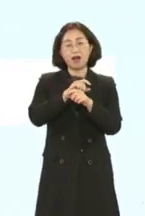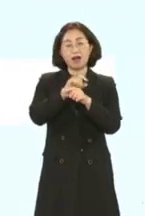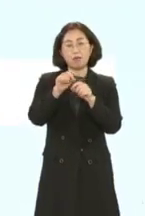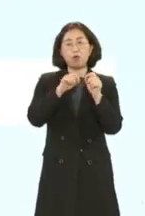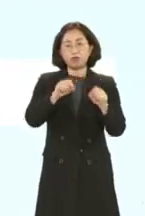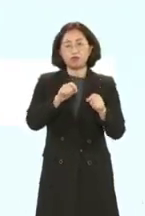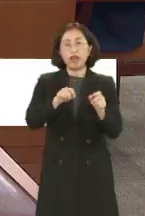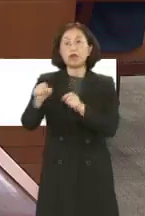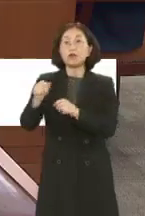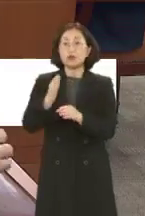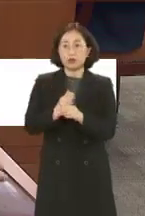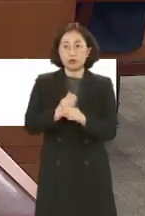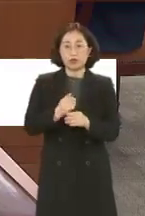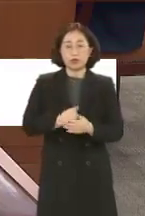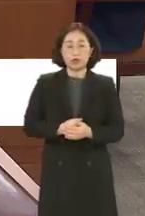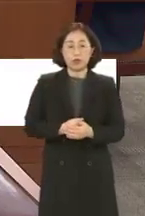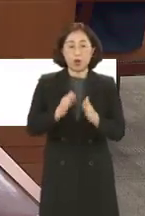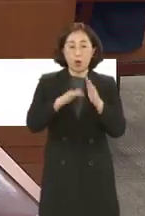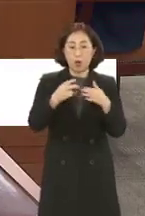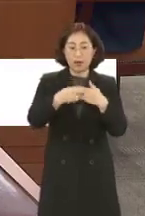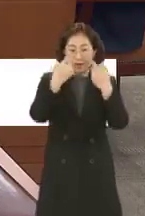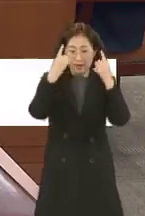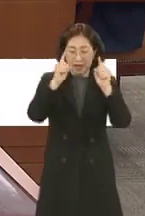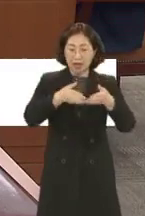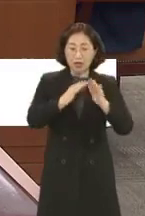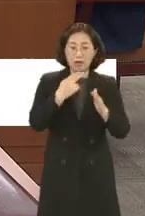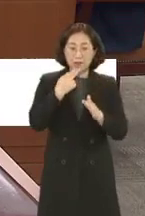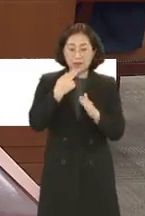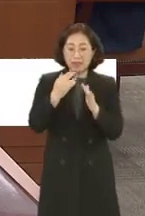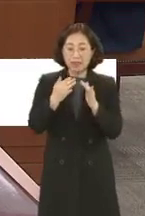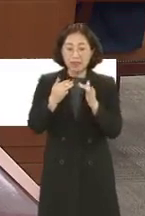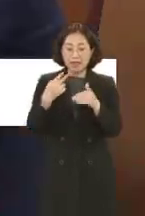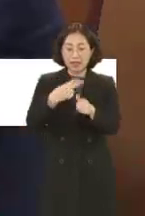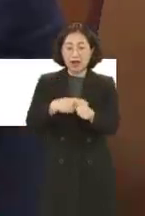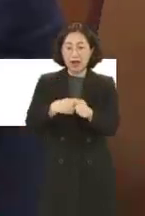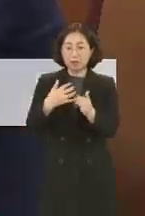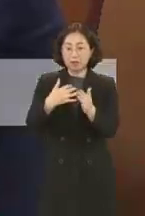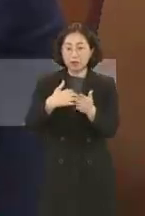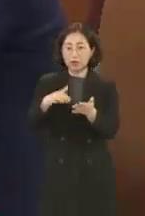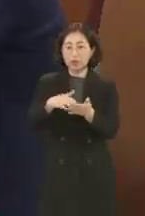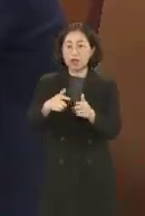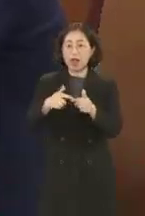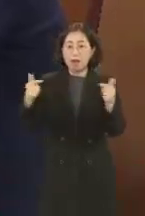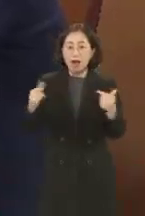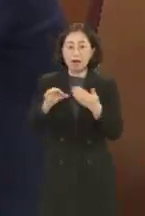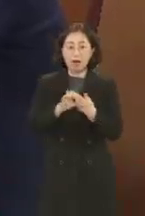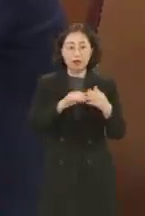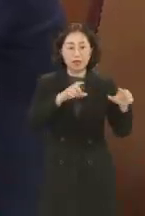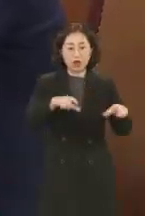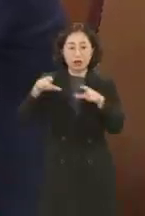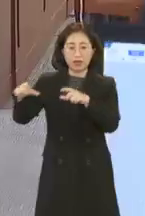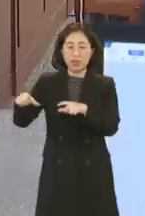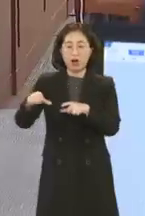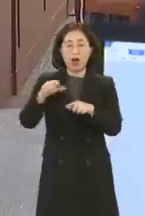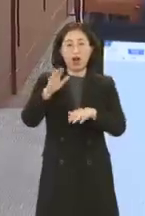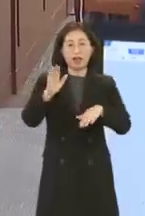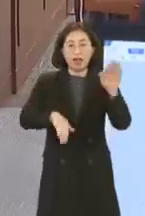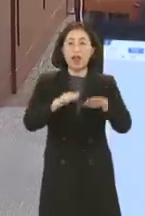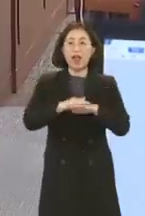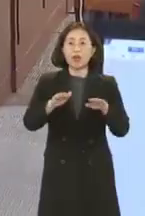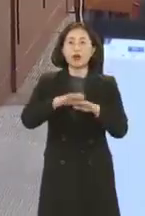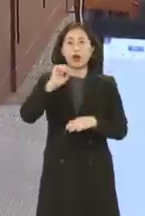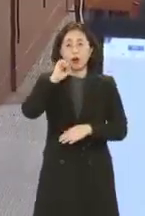걸림돌입니다. 공공의대 설립 없이 단순히 의대 정원만 확보한다고 해서 지역 간 의료격차 해소는 쉽지 않아 법안